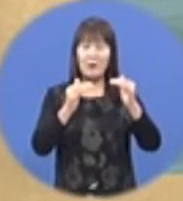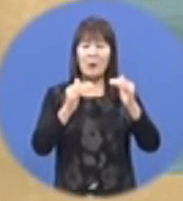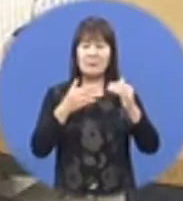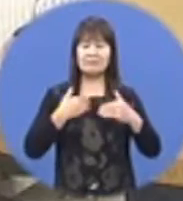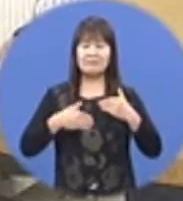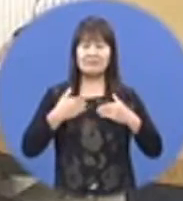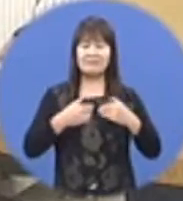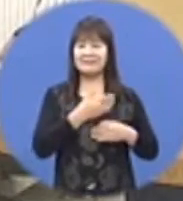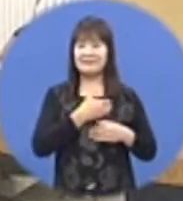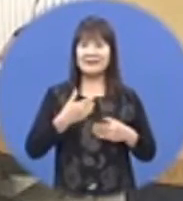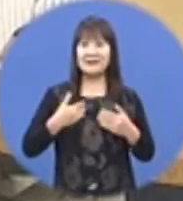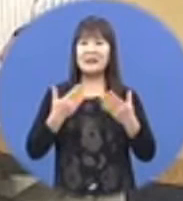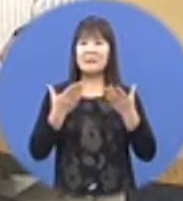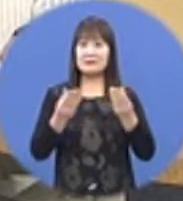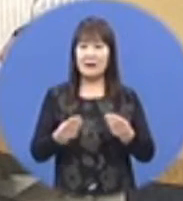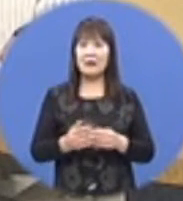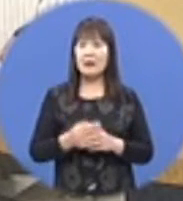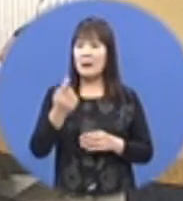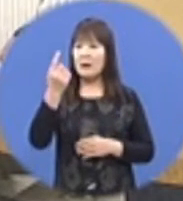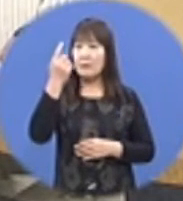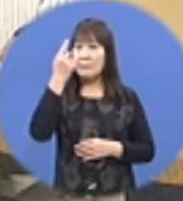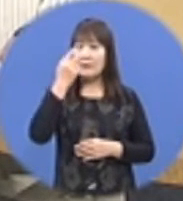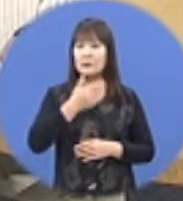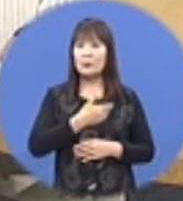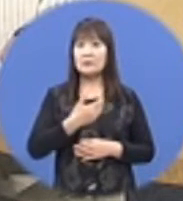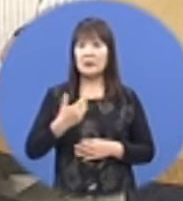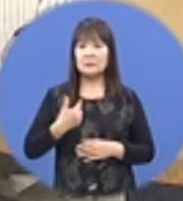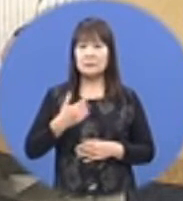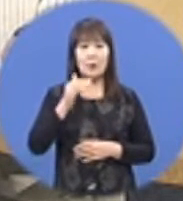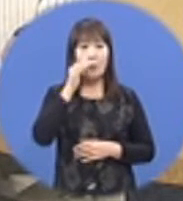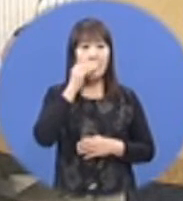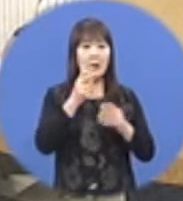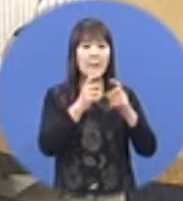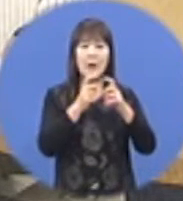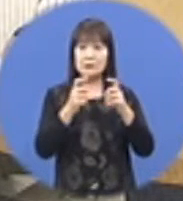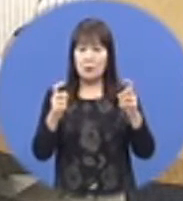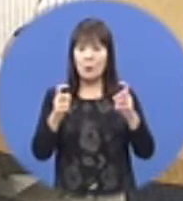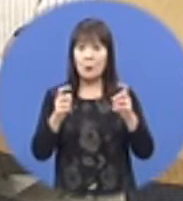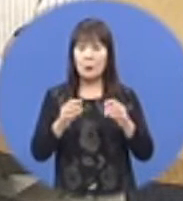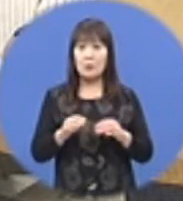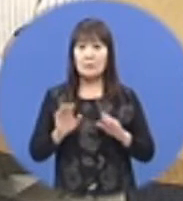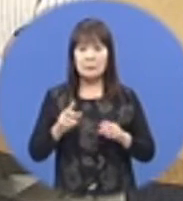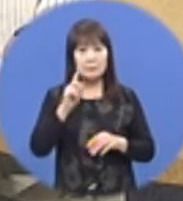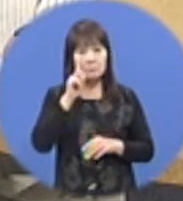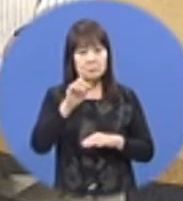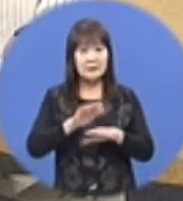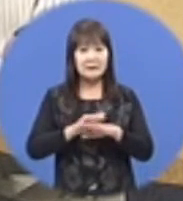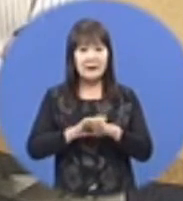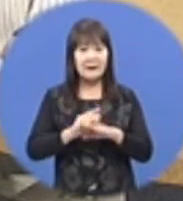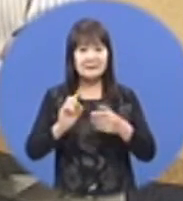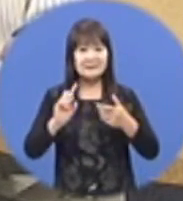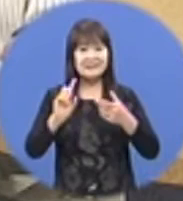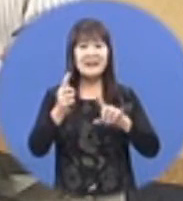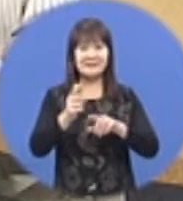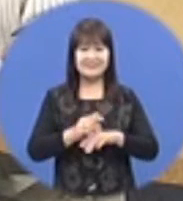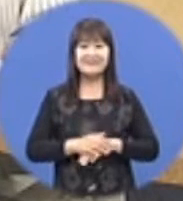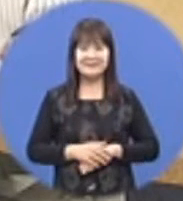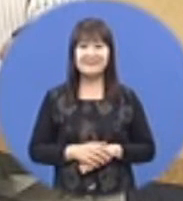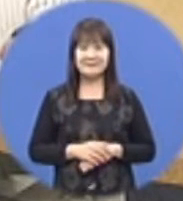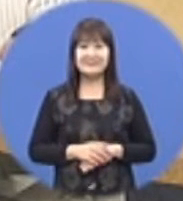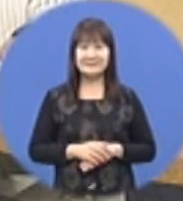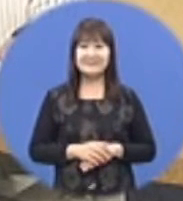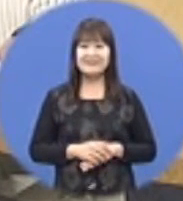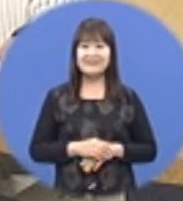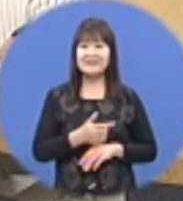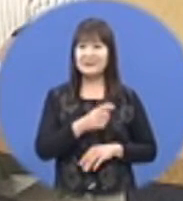てもらいました。本当に勉強になったので、今まで見る和歌山城と私はなんかちょっと違って見えるというか。 そうですね、 はい、